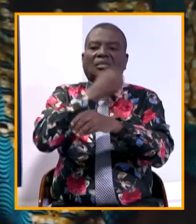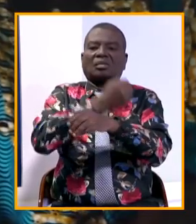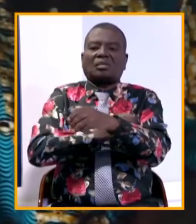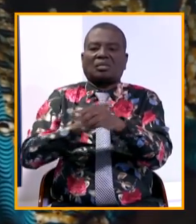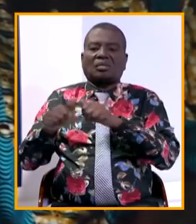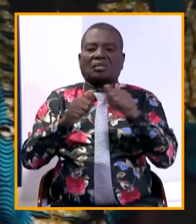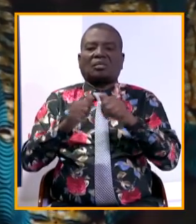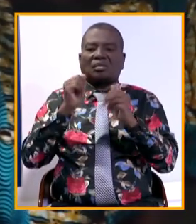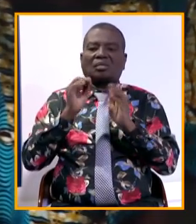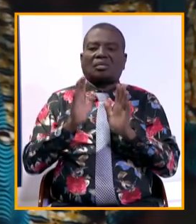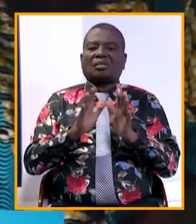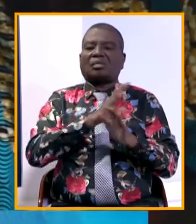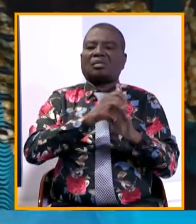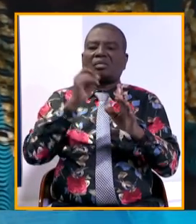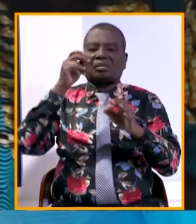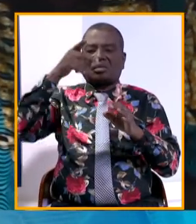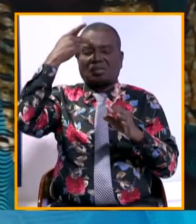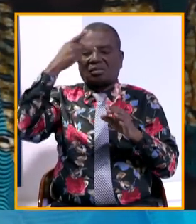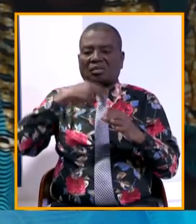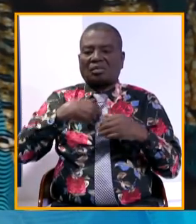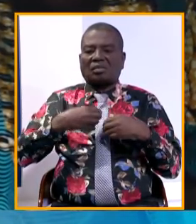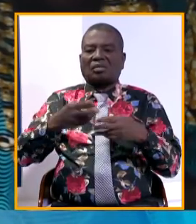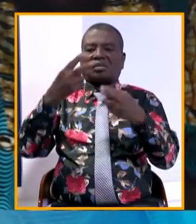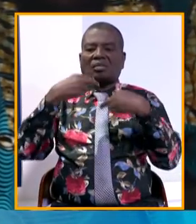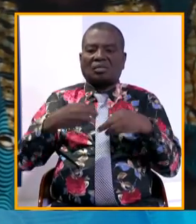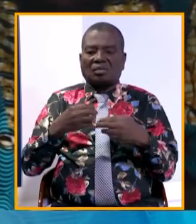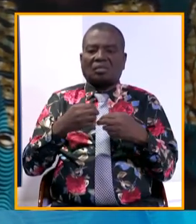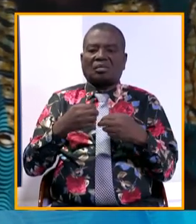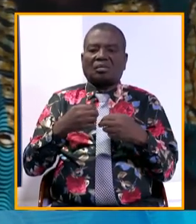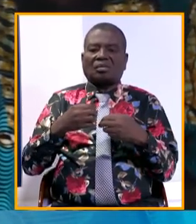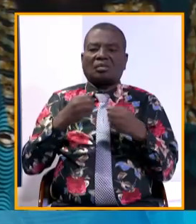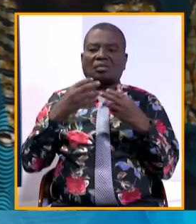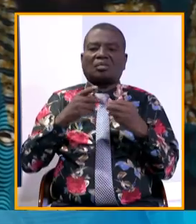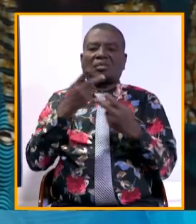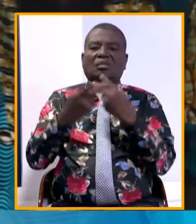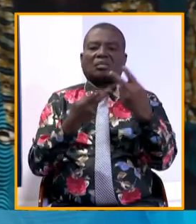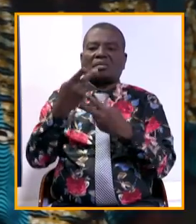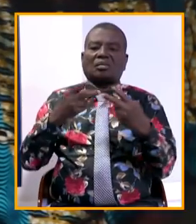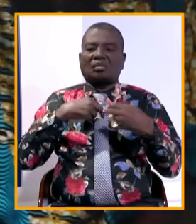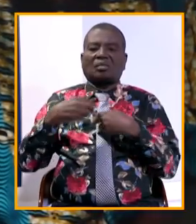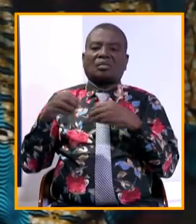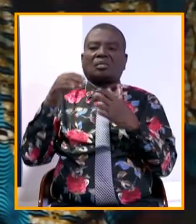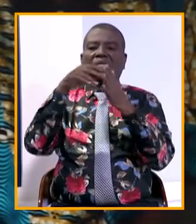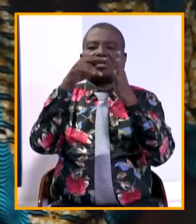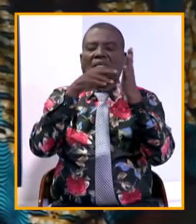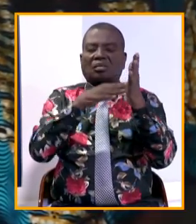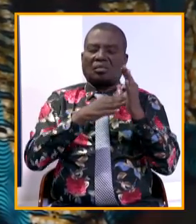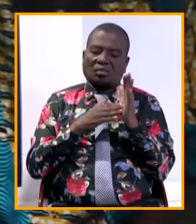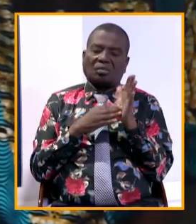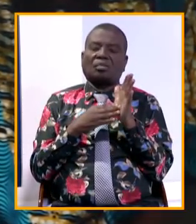politiques qui ont réagi promptement. Plusieurs visites ont été enregistrées.